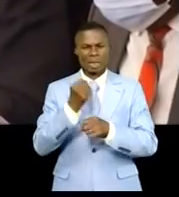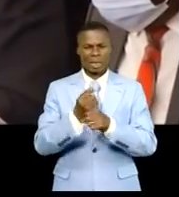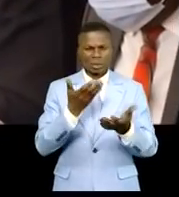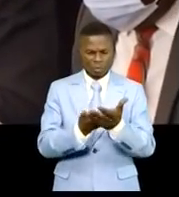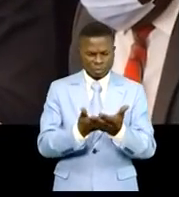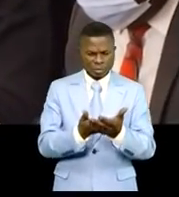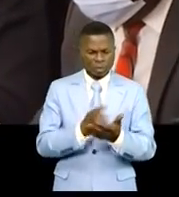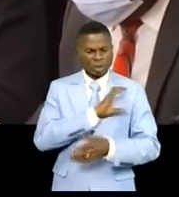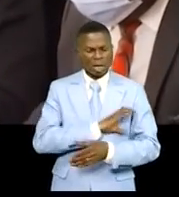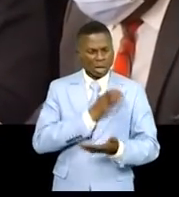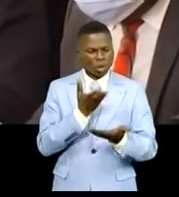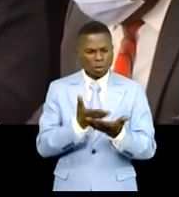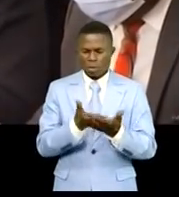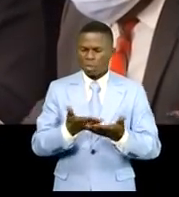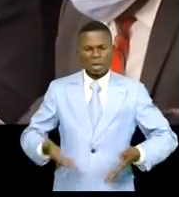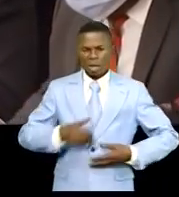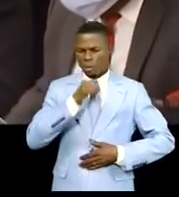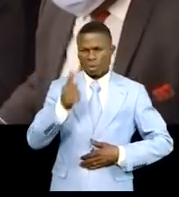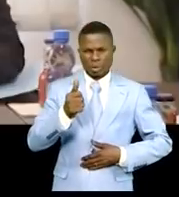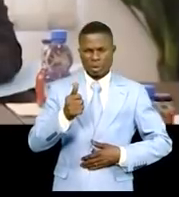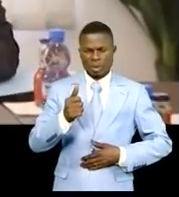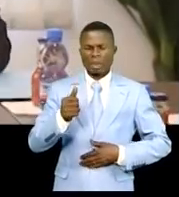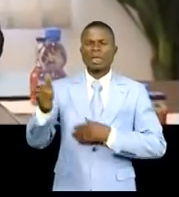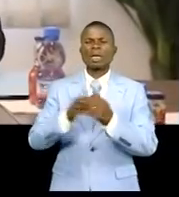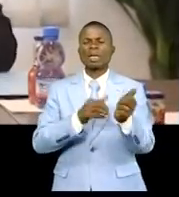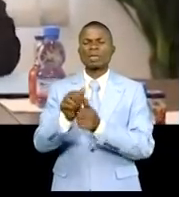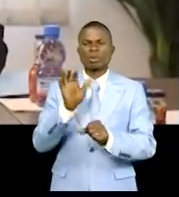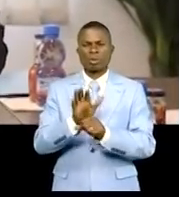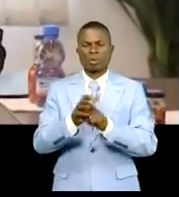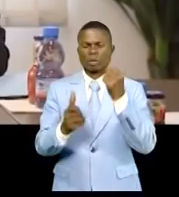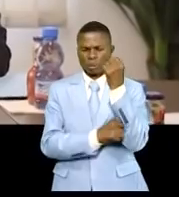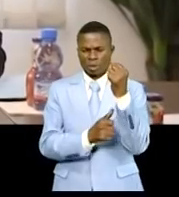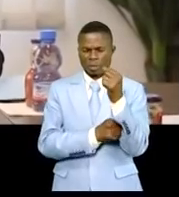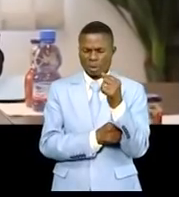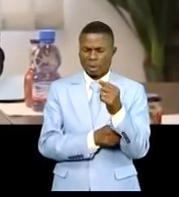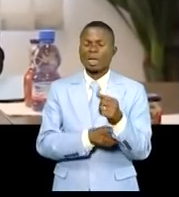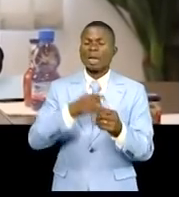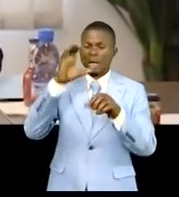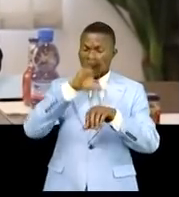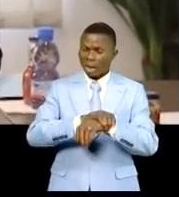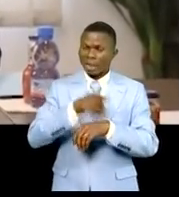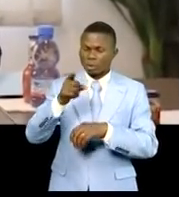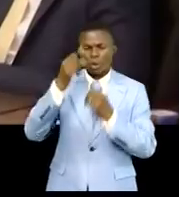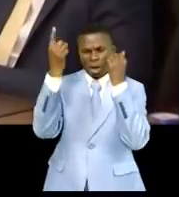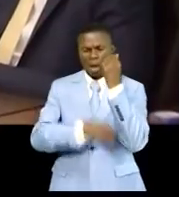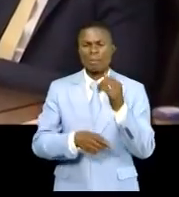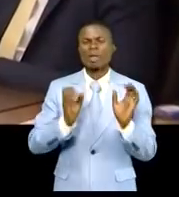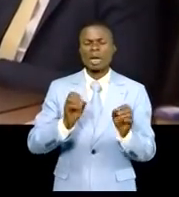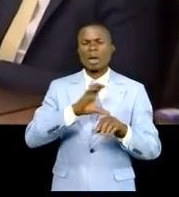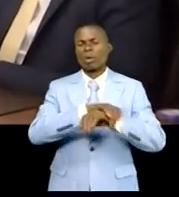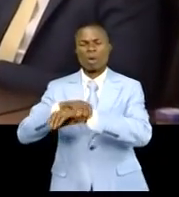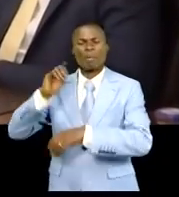ce comportement répréhensible expose ses auteurs et complices aux sanctions pénales. La voie de la raison pour la